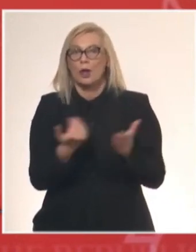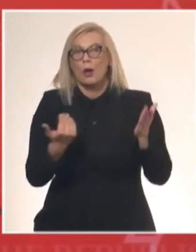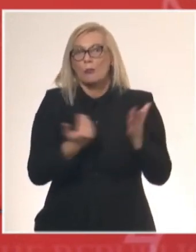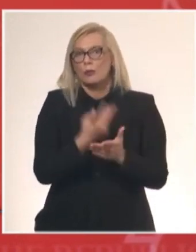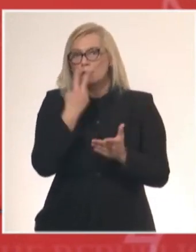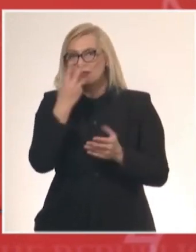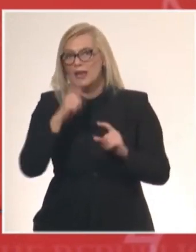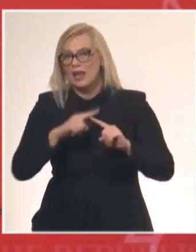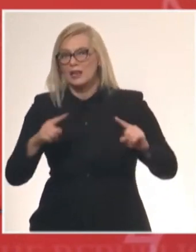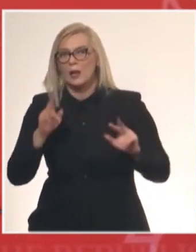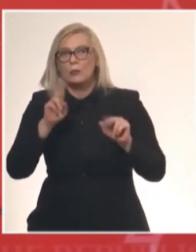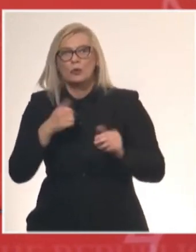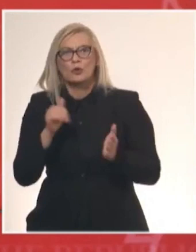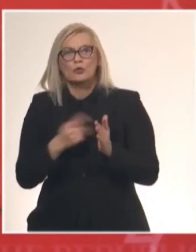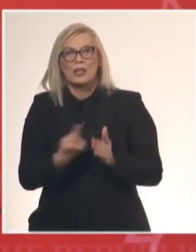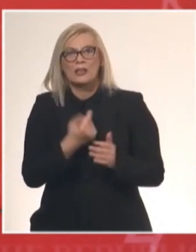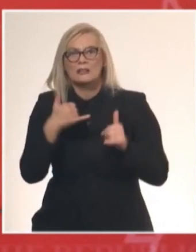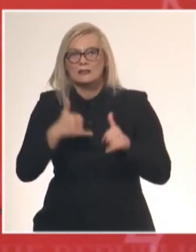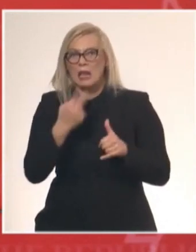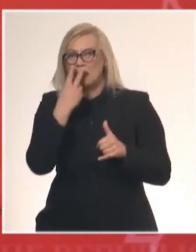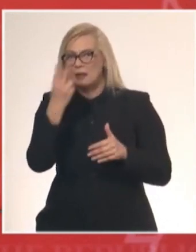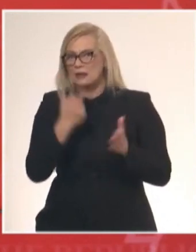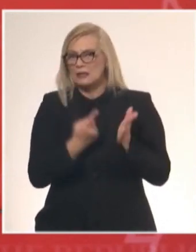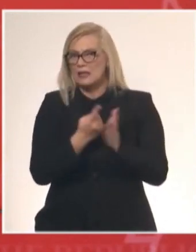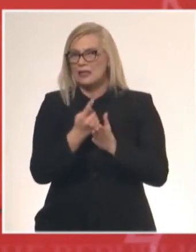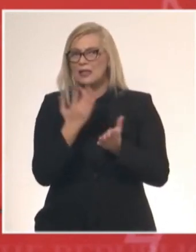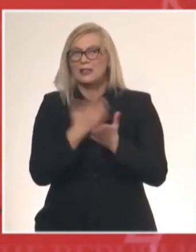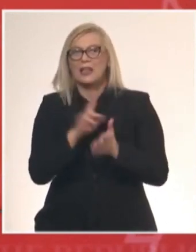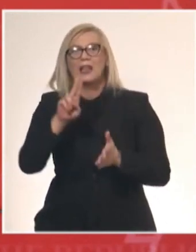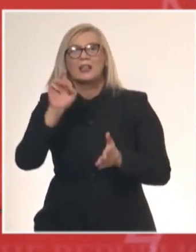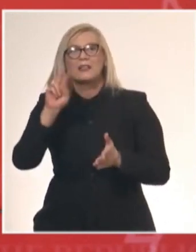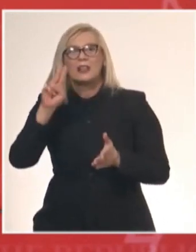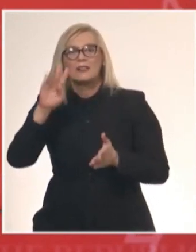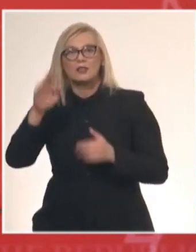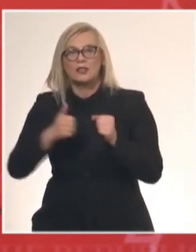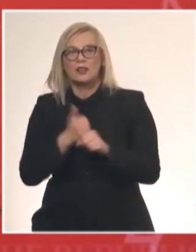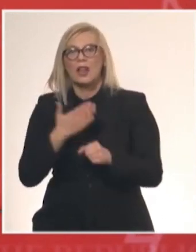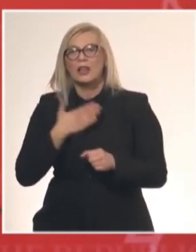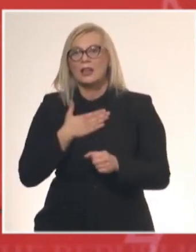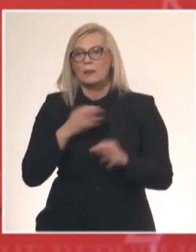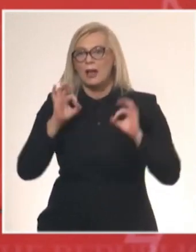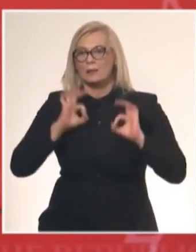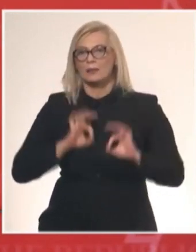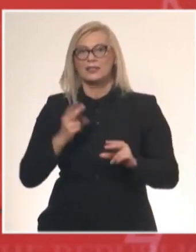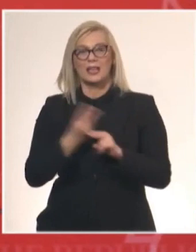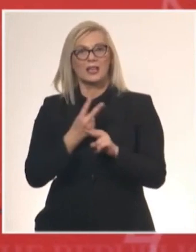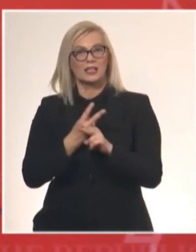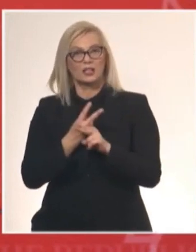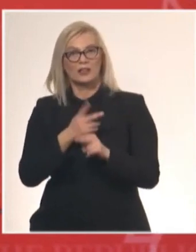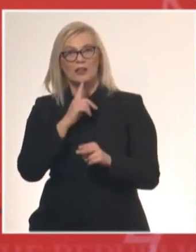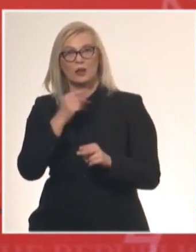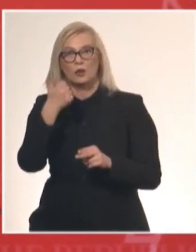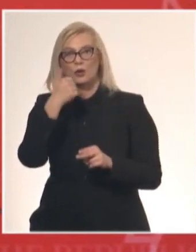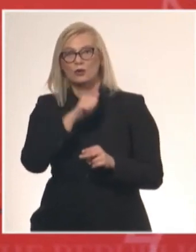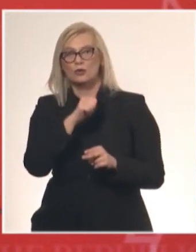гледа разлика и можете уште сега да го видите резултатот, дека во 2024 година ќе имаме председател на држава кој што е